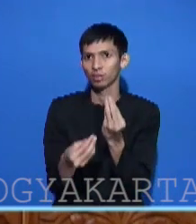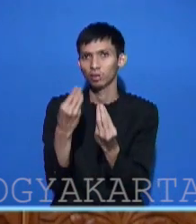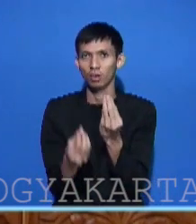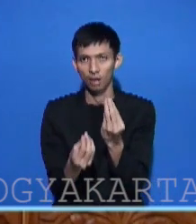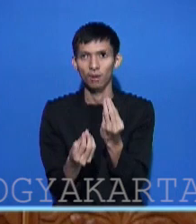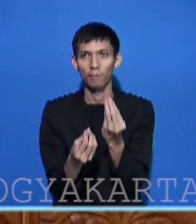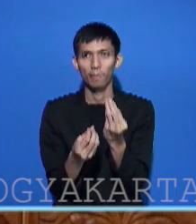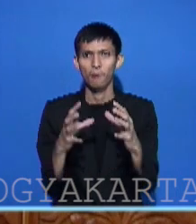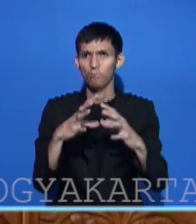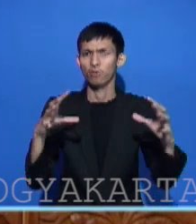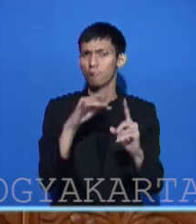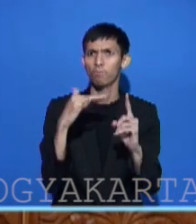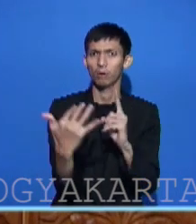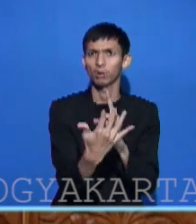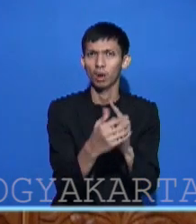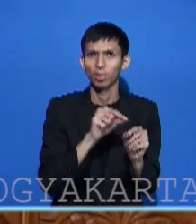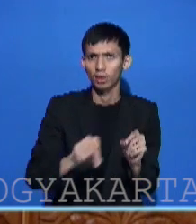pilih kata warga